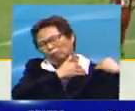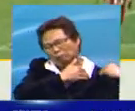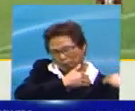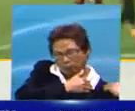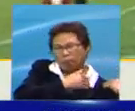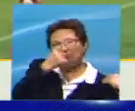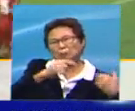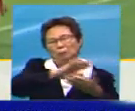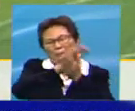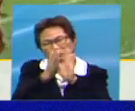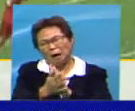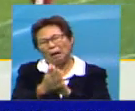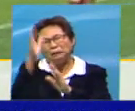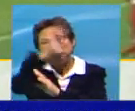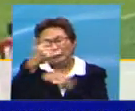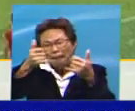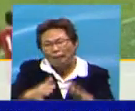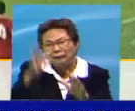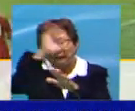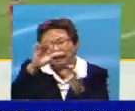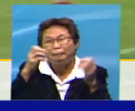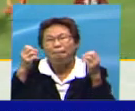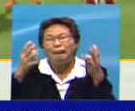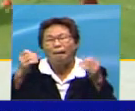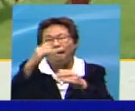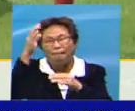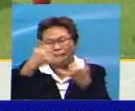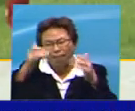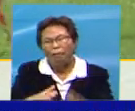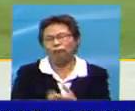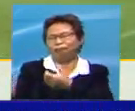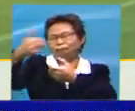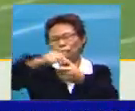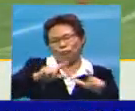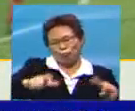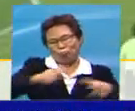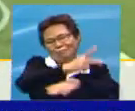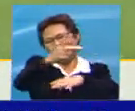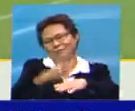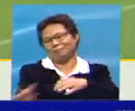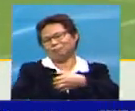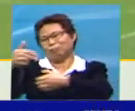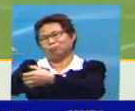dipikulnya untuk mencari lebih ramai pemain untuk menyertai skuad kebangsaan.